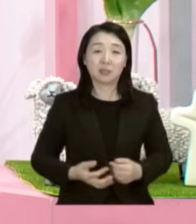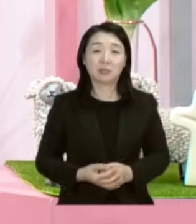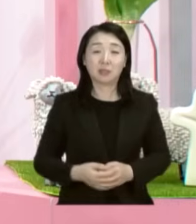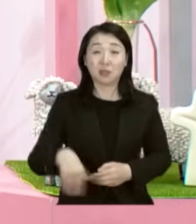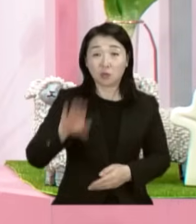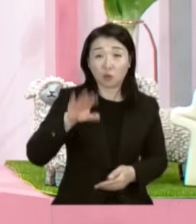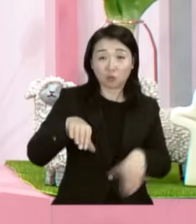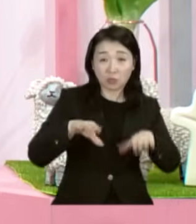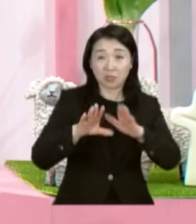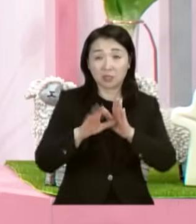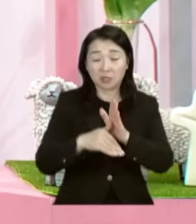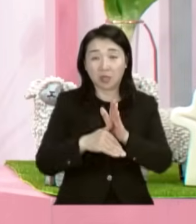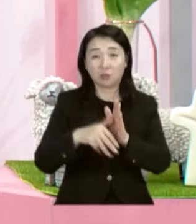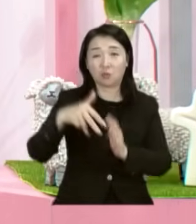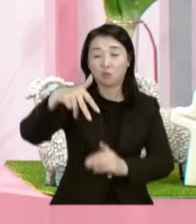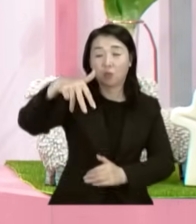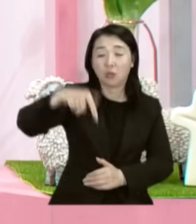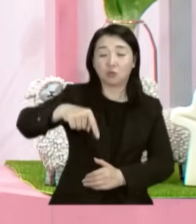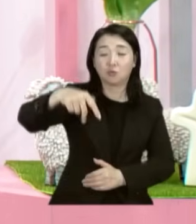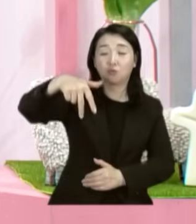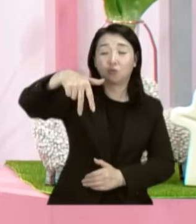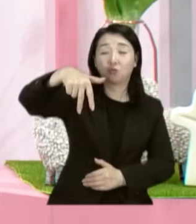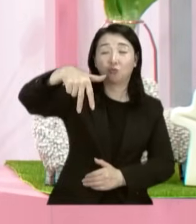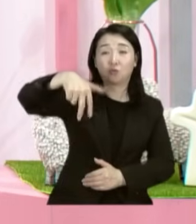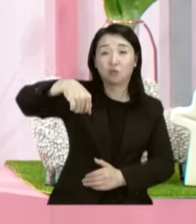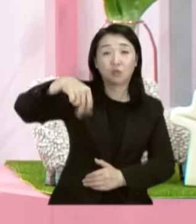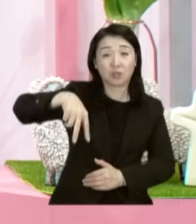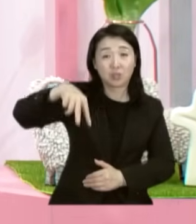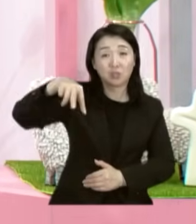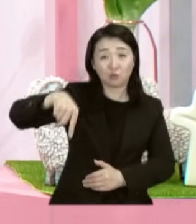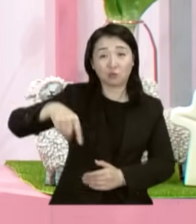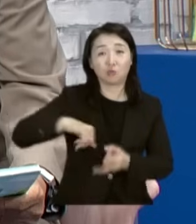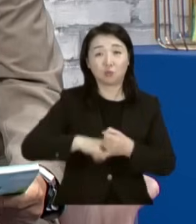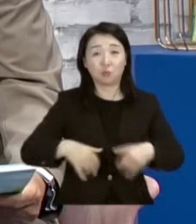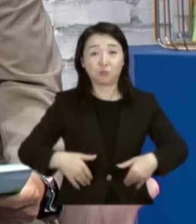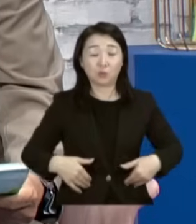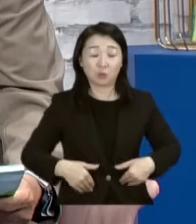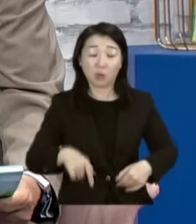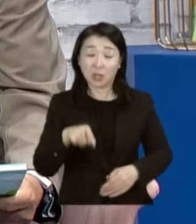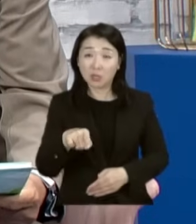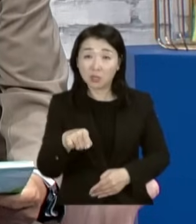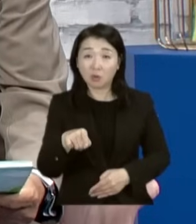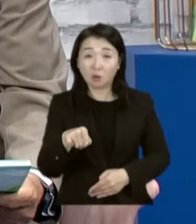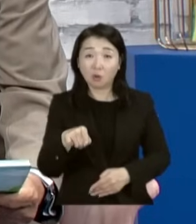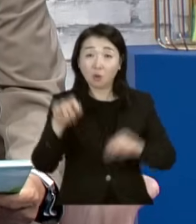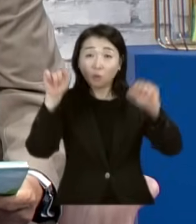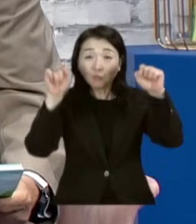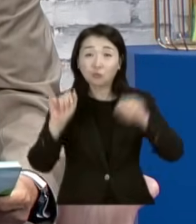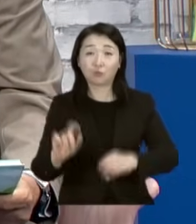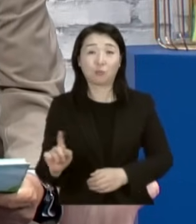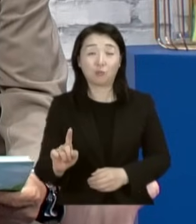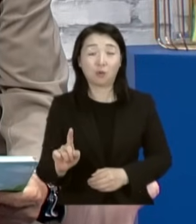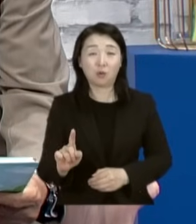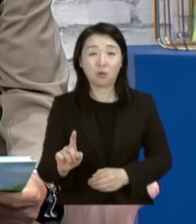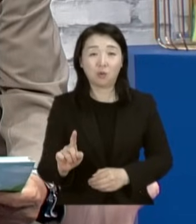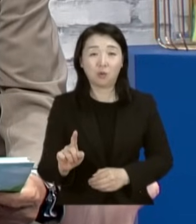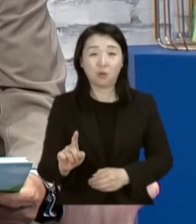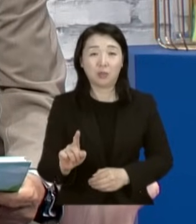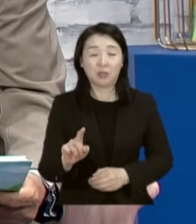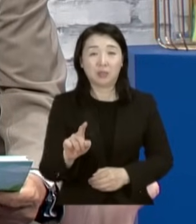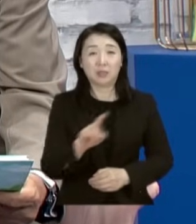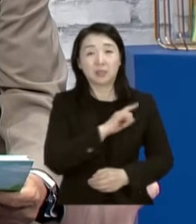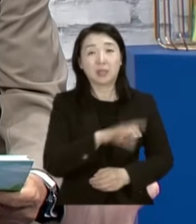격투기에서 필수로 주지수 무조건 수련하고 있습니다 그러면이 주지수 스포츠가 어느 나라가 저기